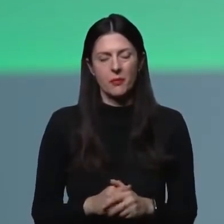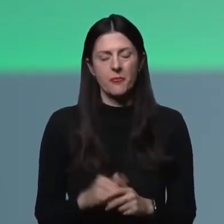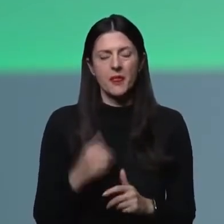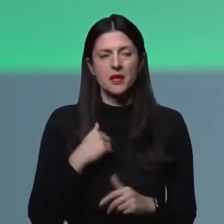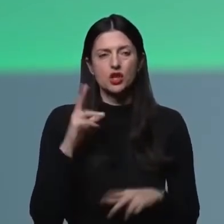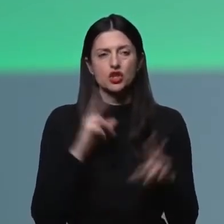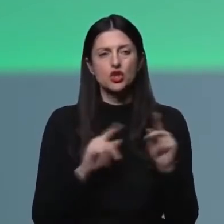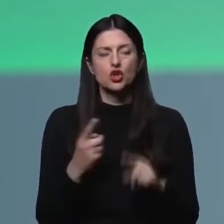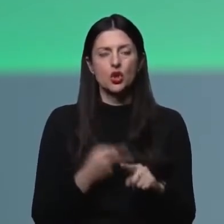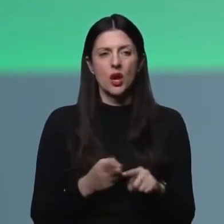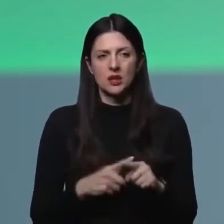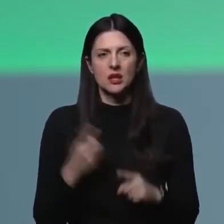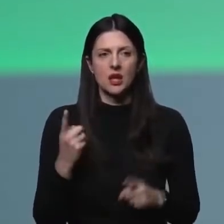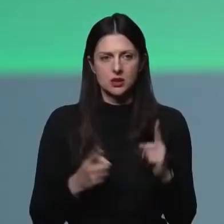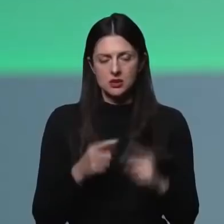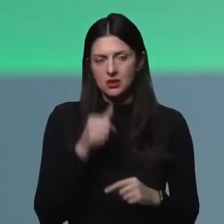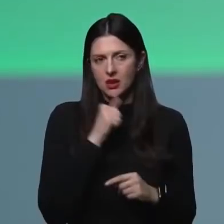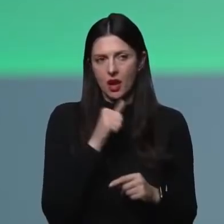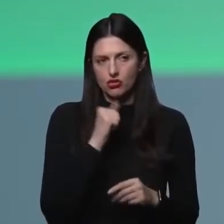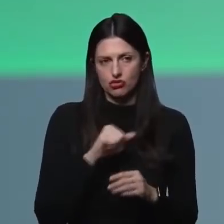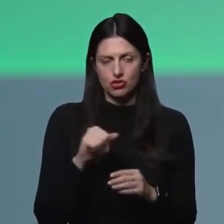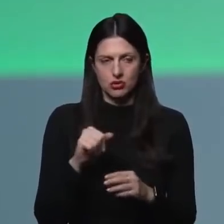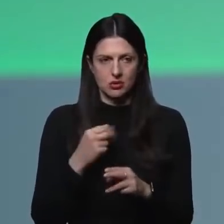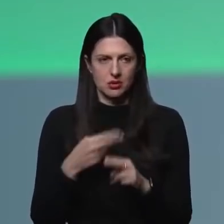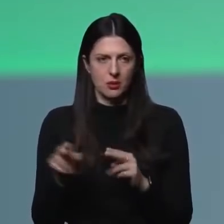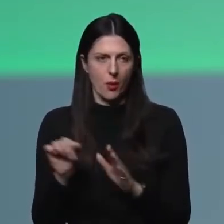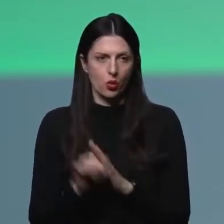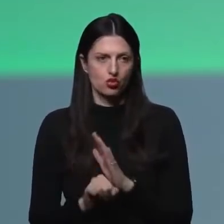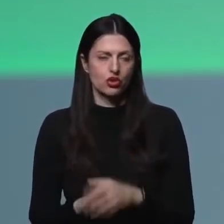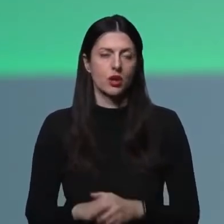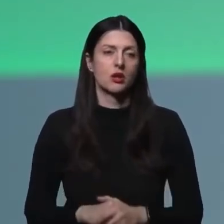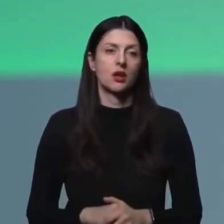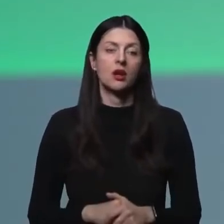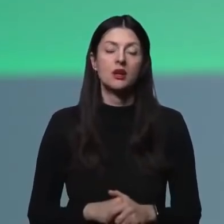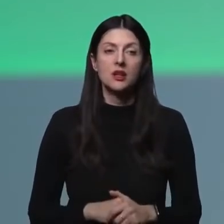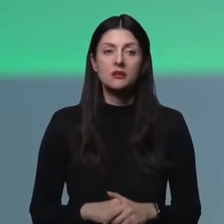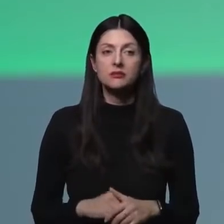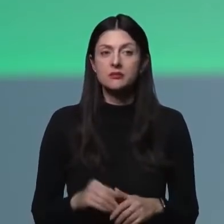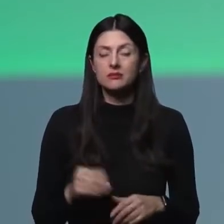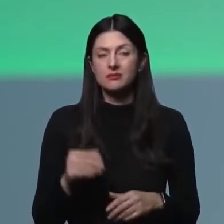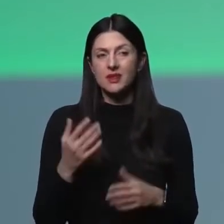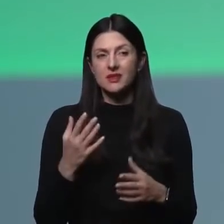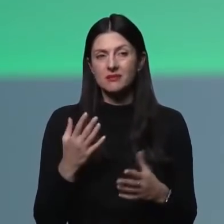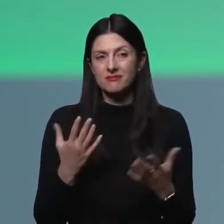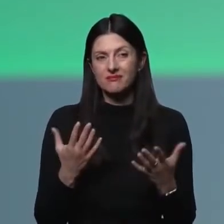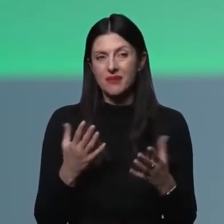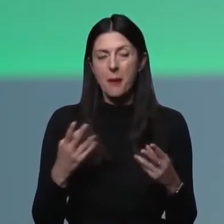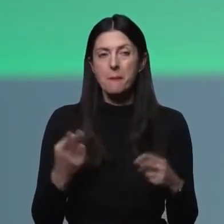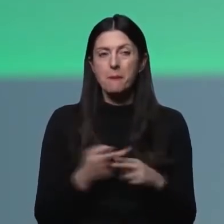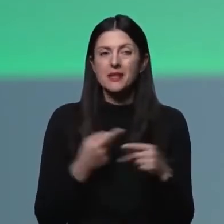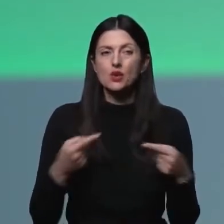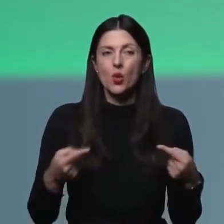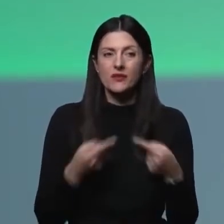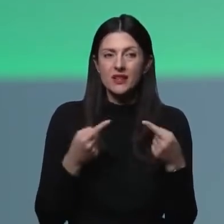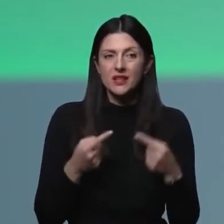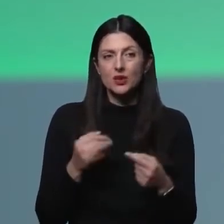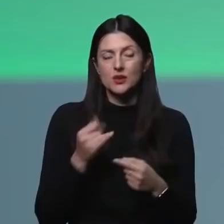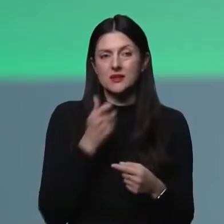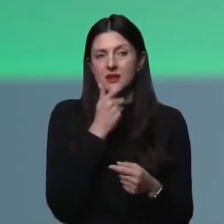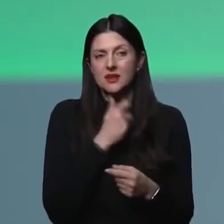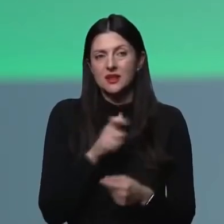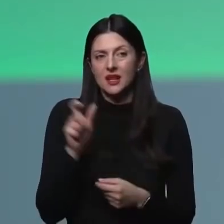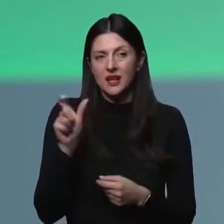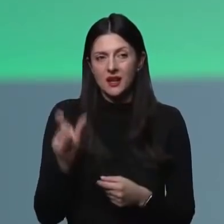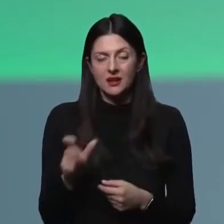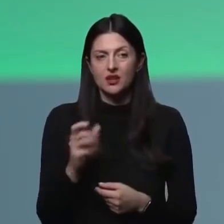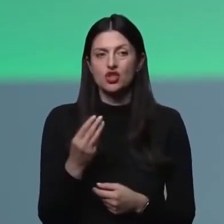Я считаю, что это настоящее покушение. Я считаю, что наверняка, учитывая бесконфликтность, интеллигентность Сергея Шефира,